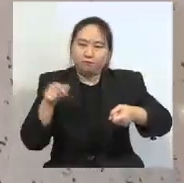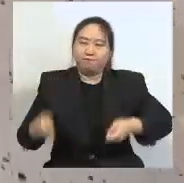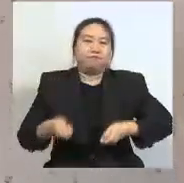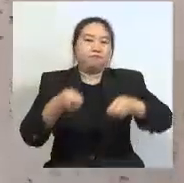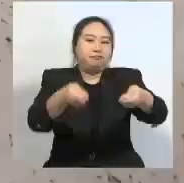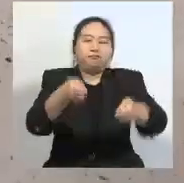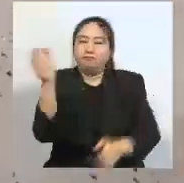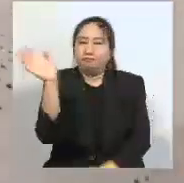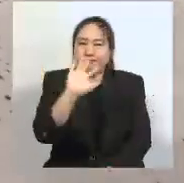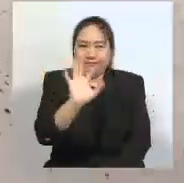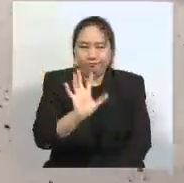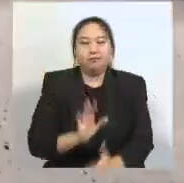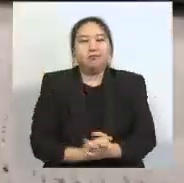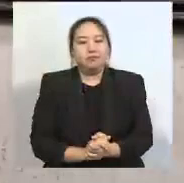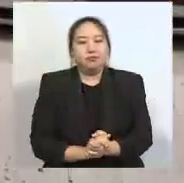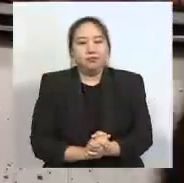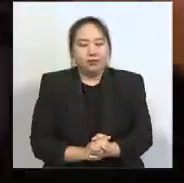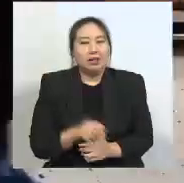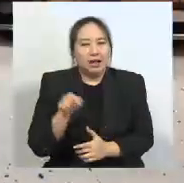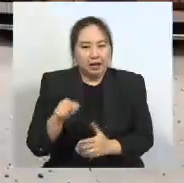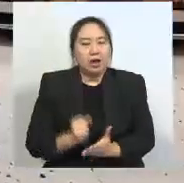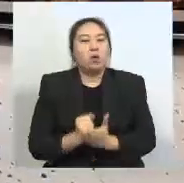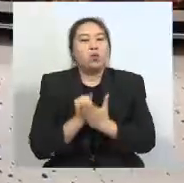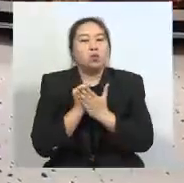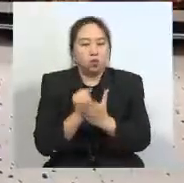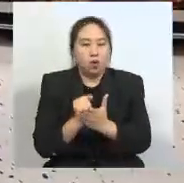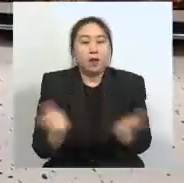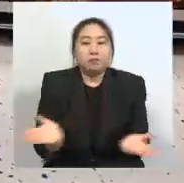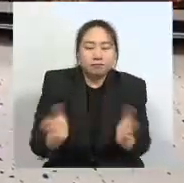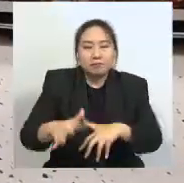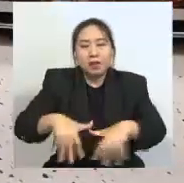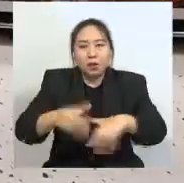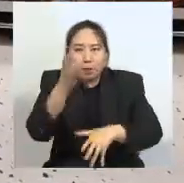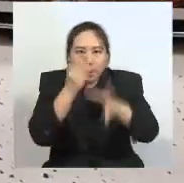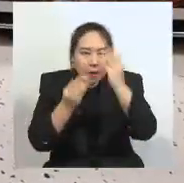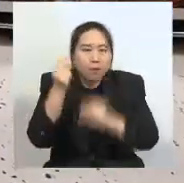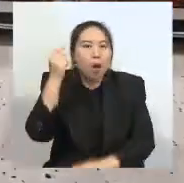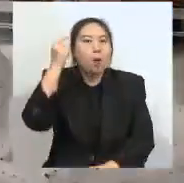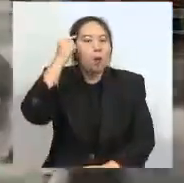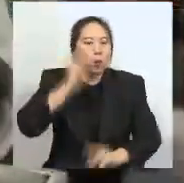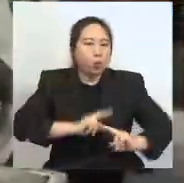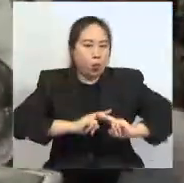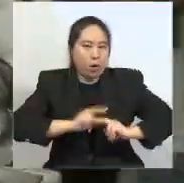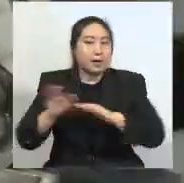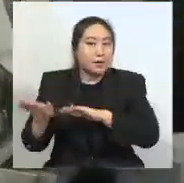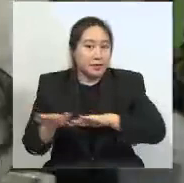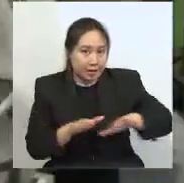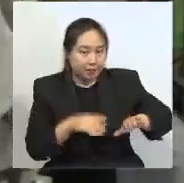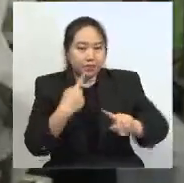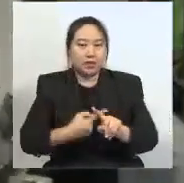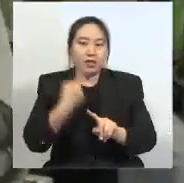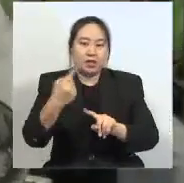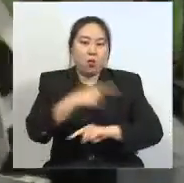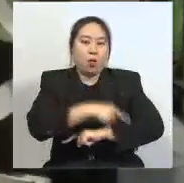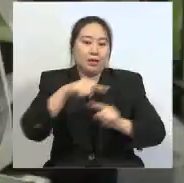ว่า36ไมครอนหรือว่าถุงก๊อบแก๊ปซึ่งเป็นการรณรงค์สร้างการรับรู้ให้ประชาชนได้เตรียมความพร้อมเพราะฉะนั้น1มกราคม